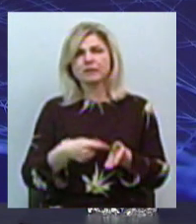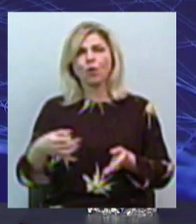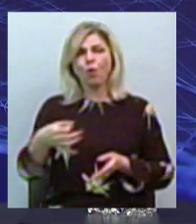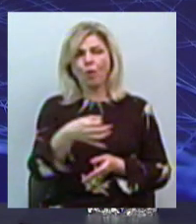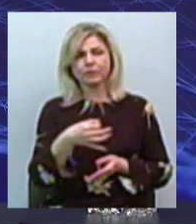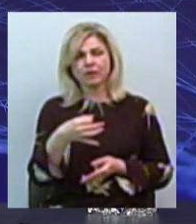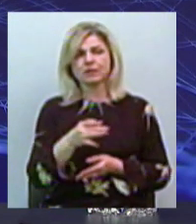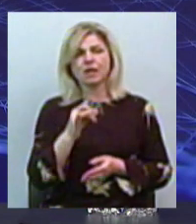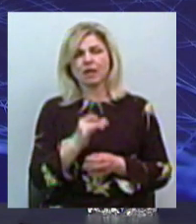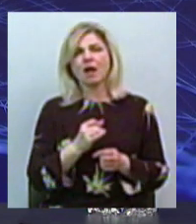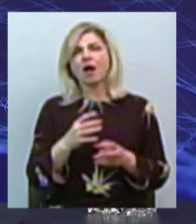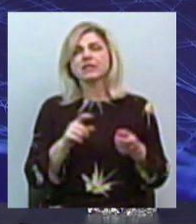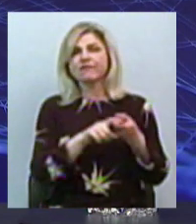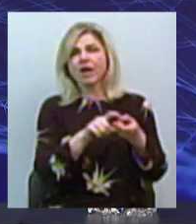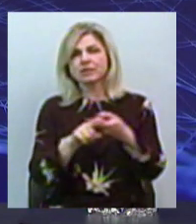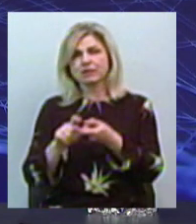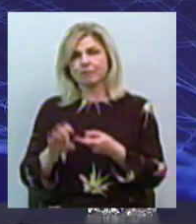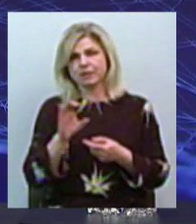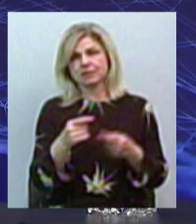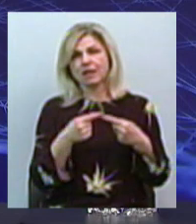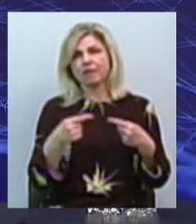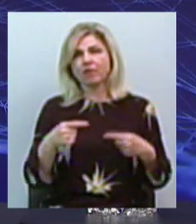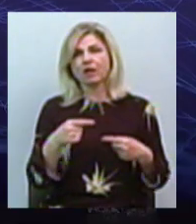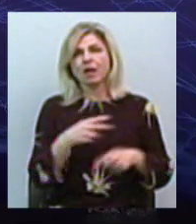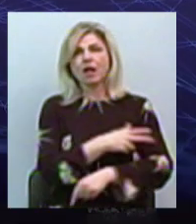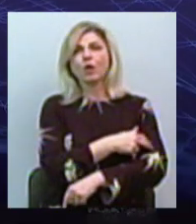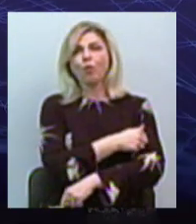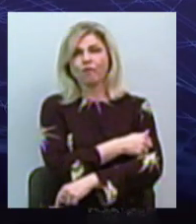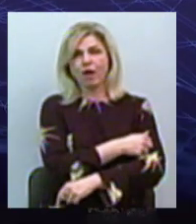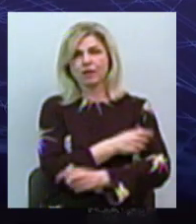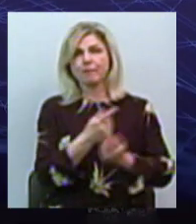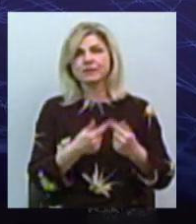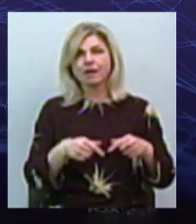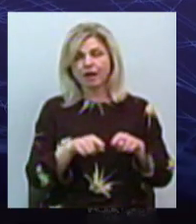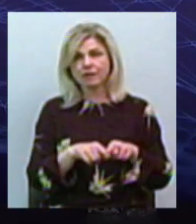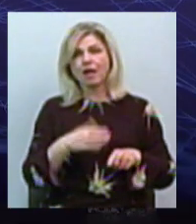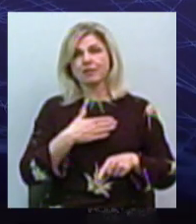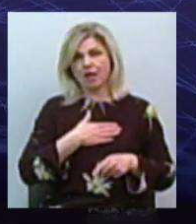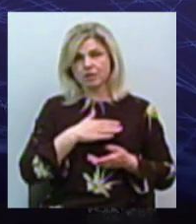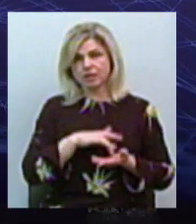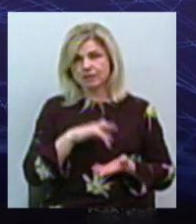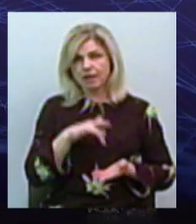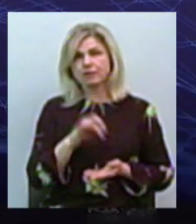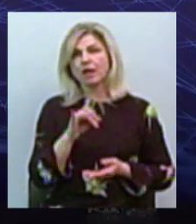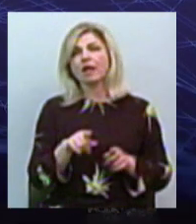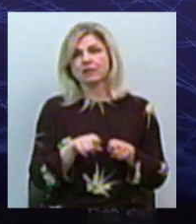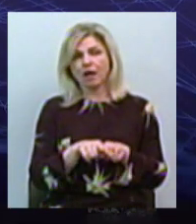алгоритми взаємодії з іншими лікувальними закладами, саме нашого центру, а